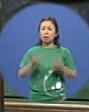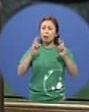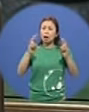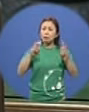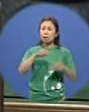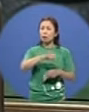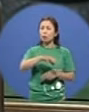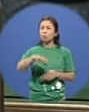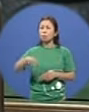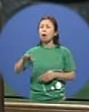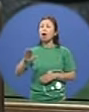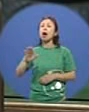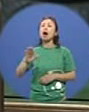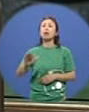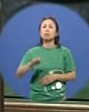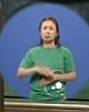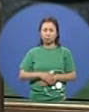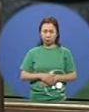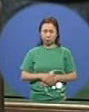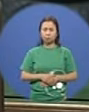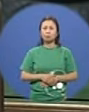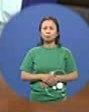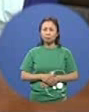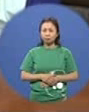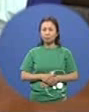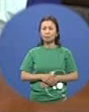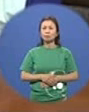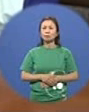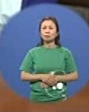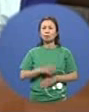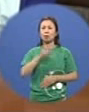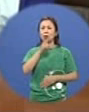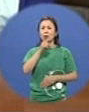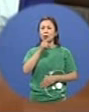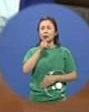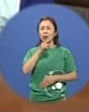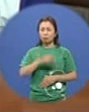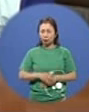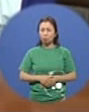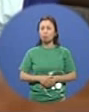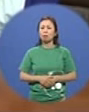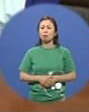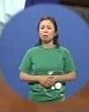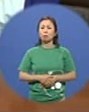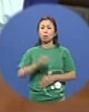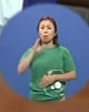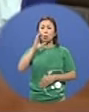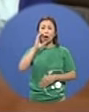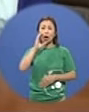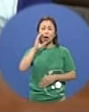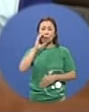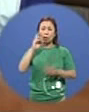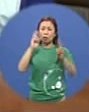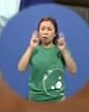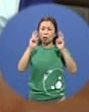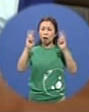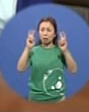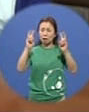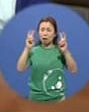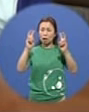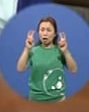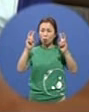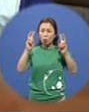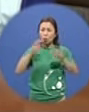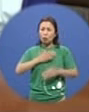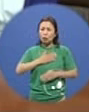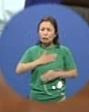があの現実ですなるほどまそうなっていくと和歌山の企業を知ってもらわないといけなくなるわけ